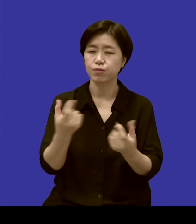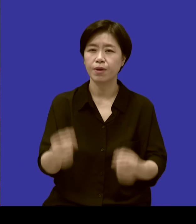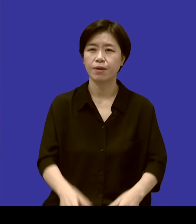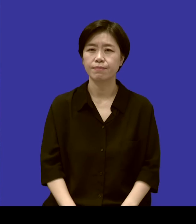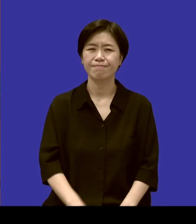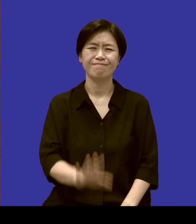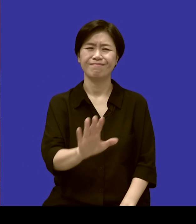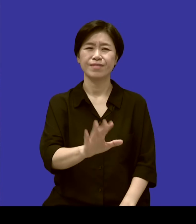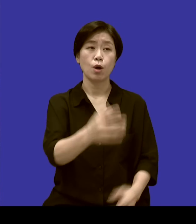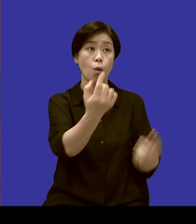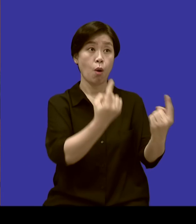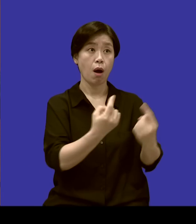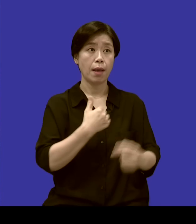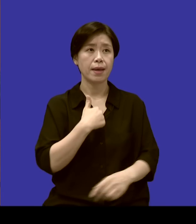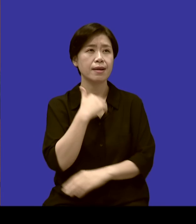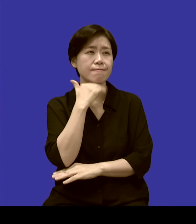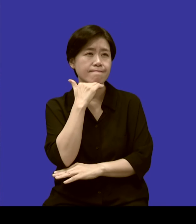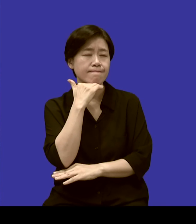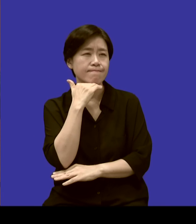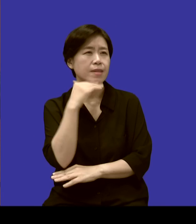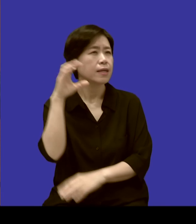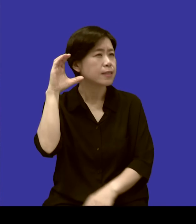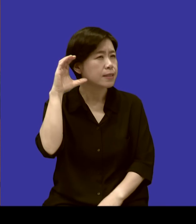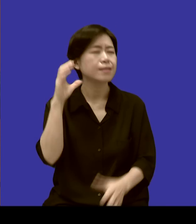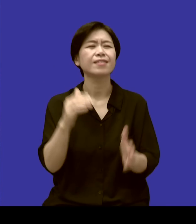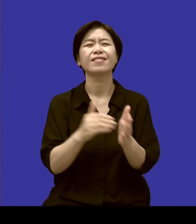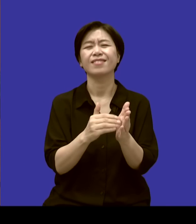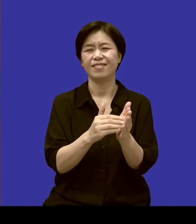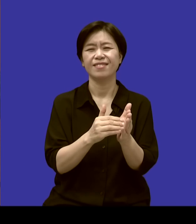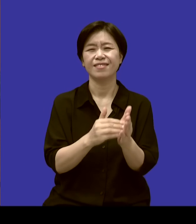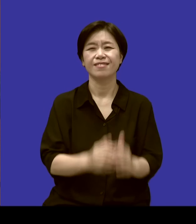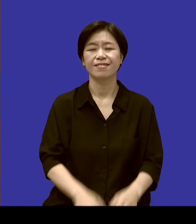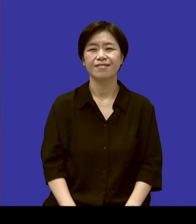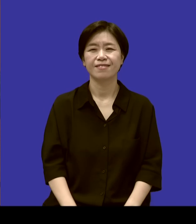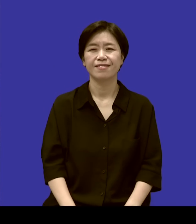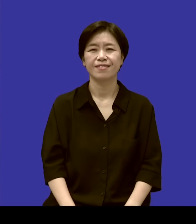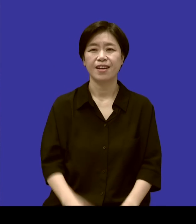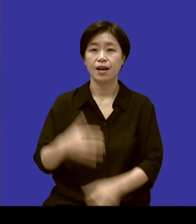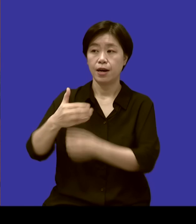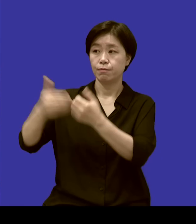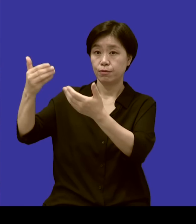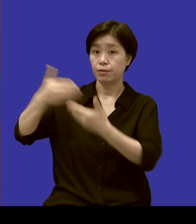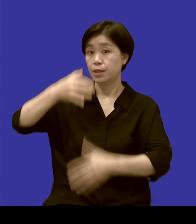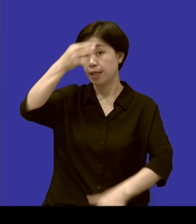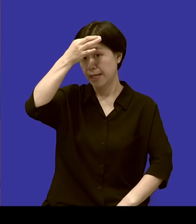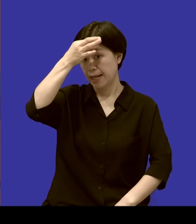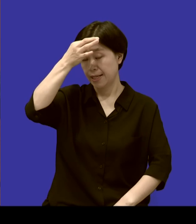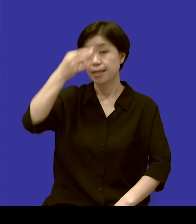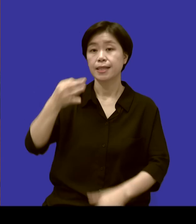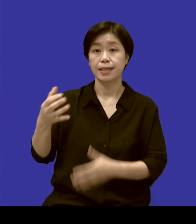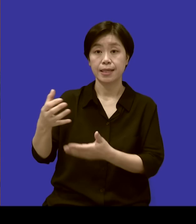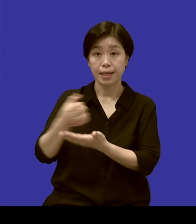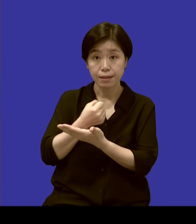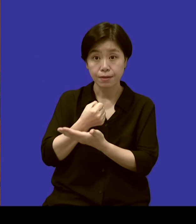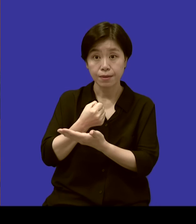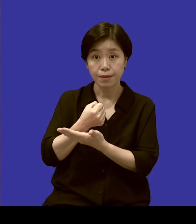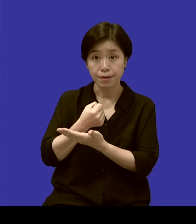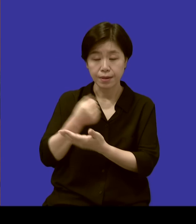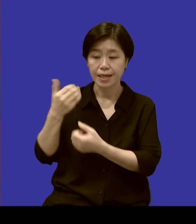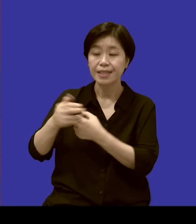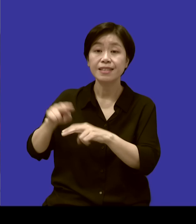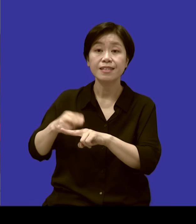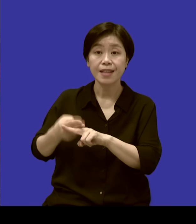그래서 저도 하나님께서 저에게 주신 달란트를 가지고 많은 후배들 또 동료들 이렇게 제가 받았던 그 은혜를 나눌 수